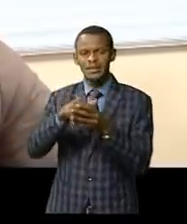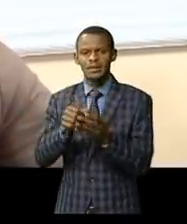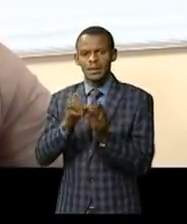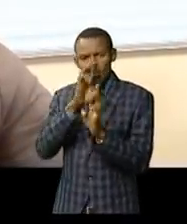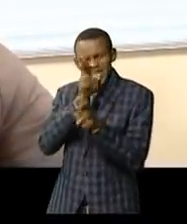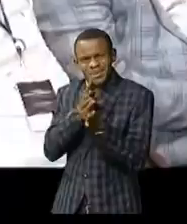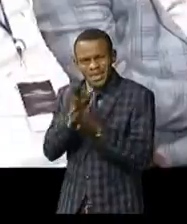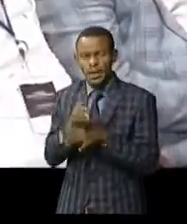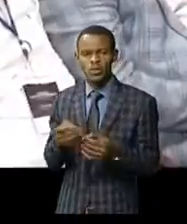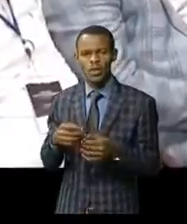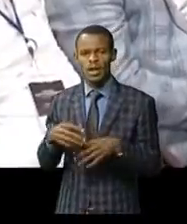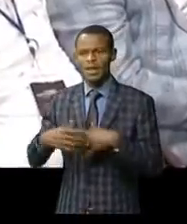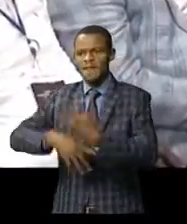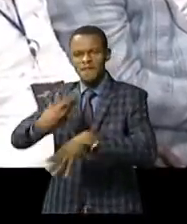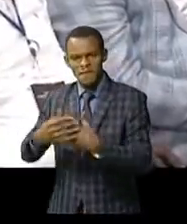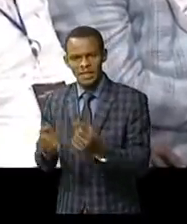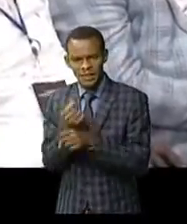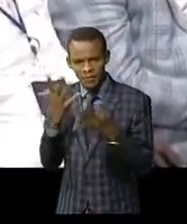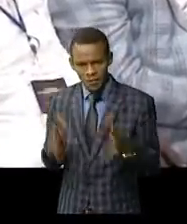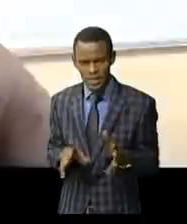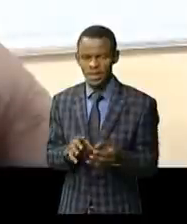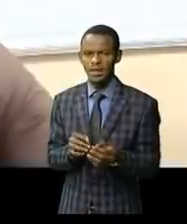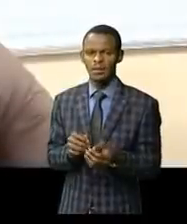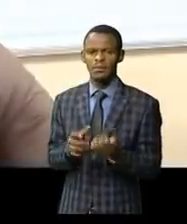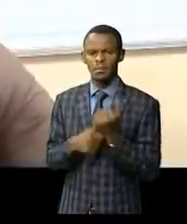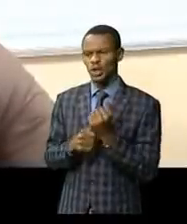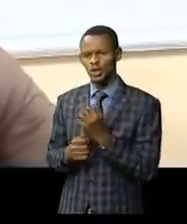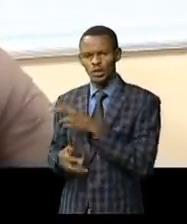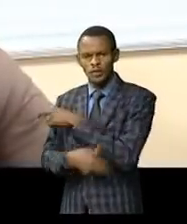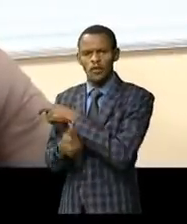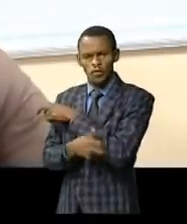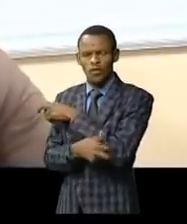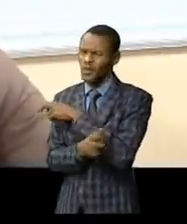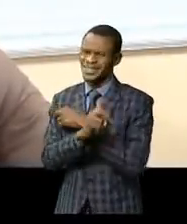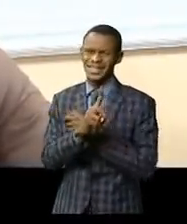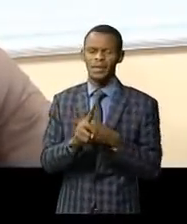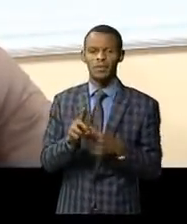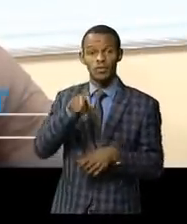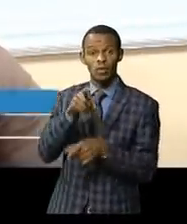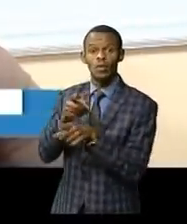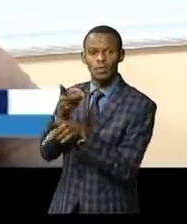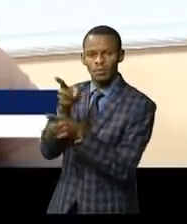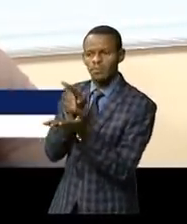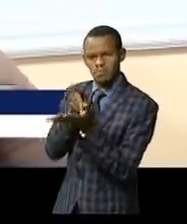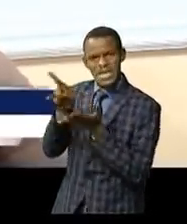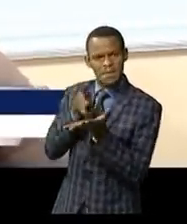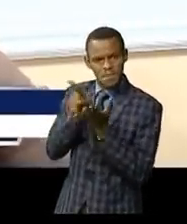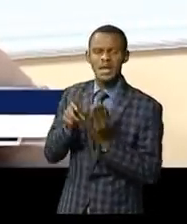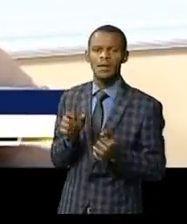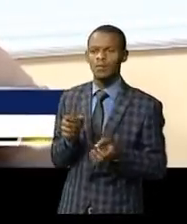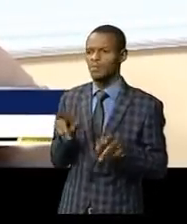le droit au voilà, le projet des statuts a aussi tenu compte des normes internationales de la